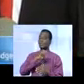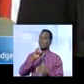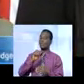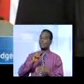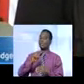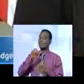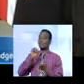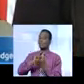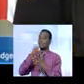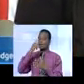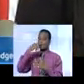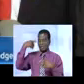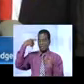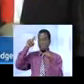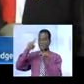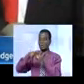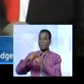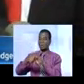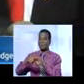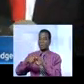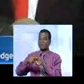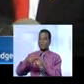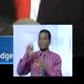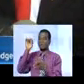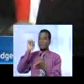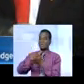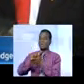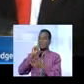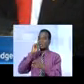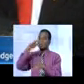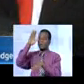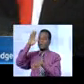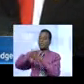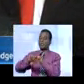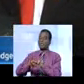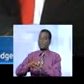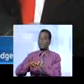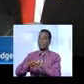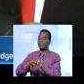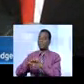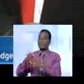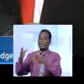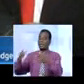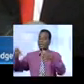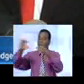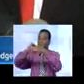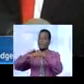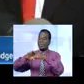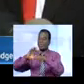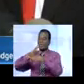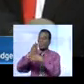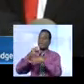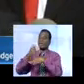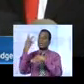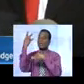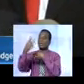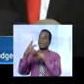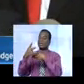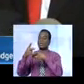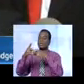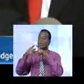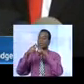protocole cadre porte essentiellement sur la coopération entre les deux groupes